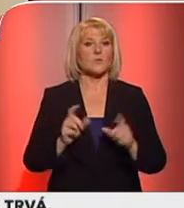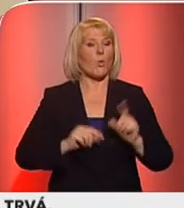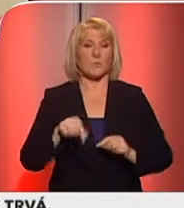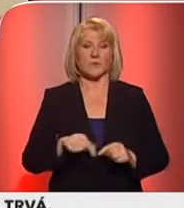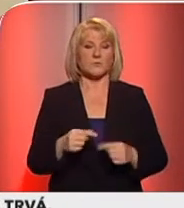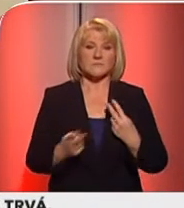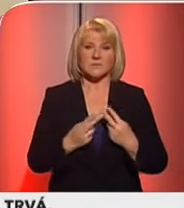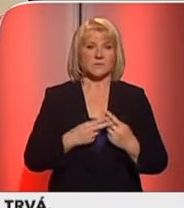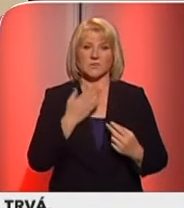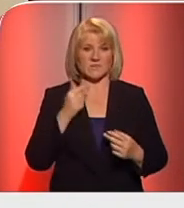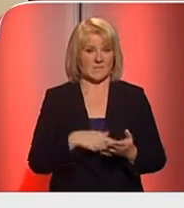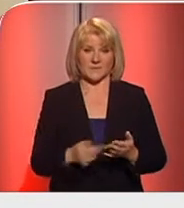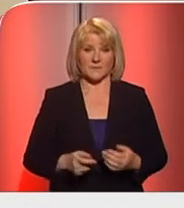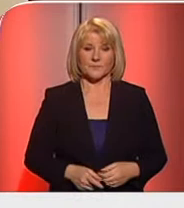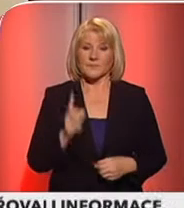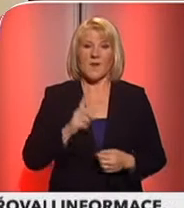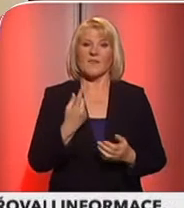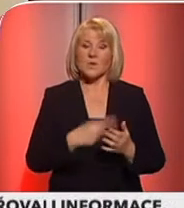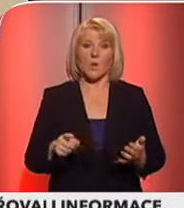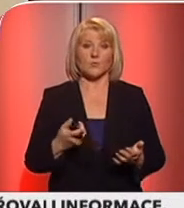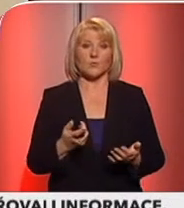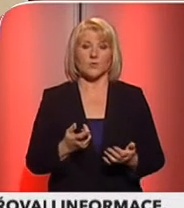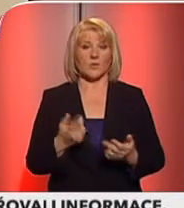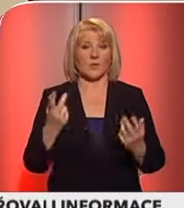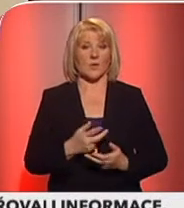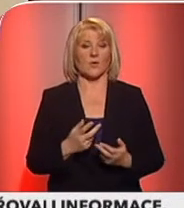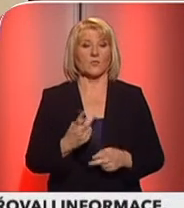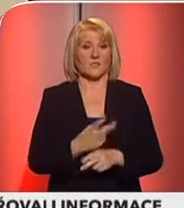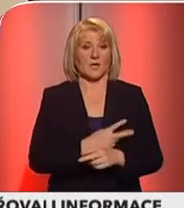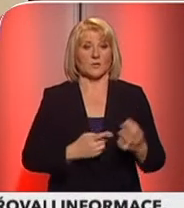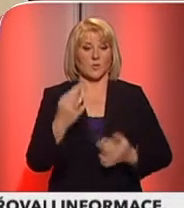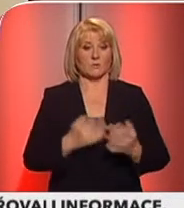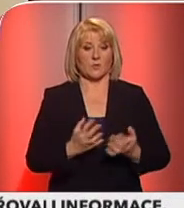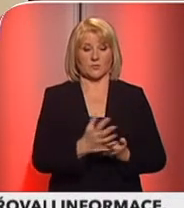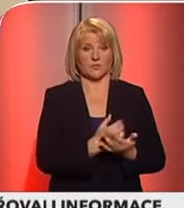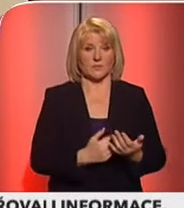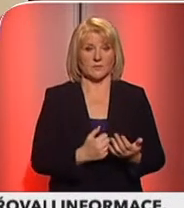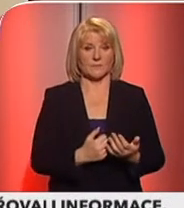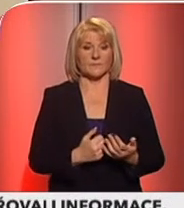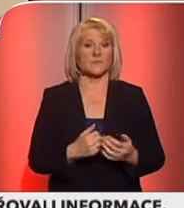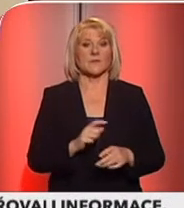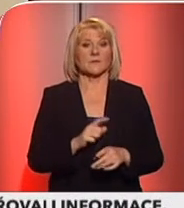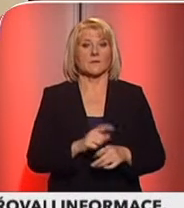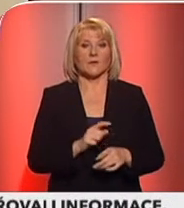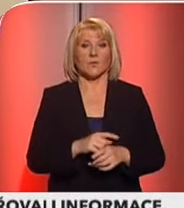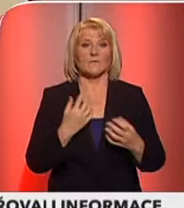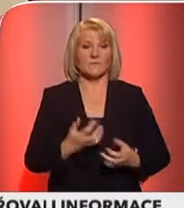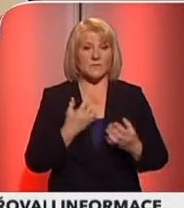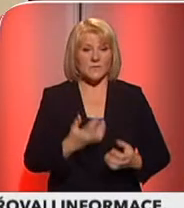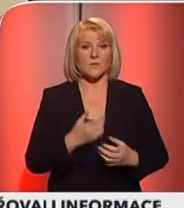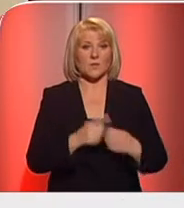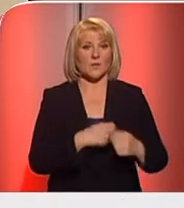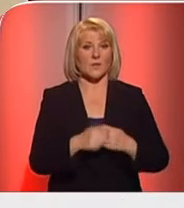Ale není možné, aby se podtrhli příjmy do státního rozpočtu v roce 2007 takovým nehorázným způsobem, kterým